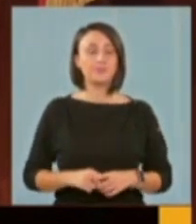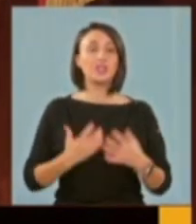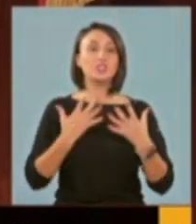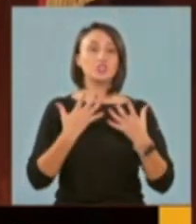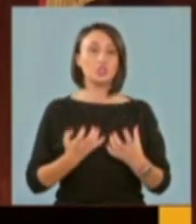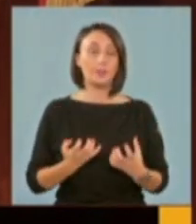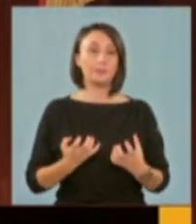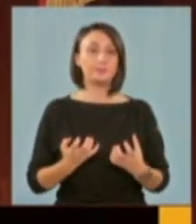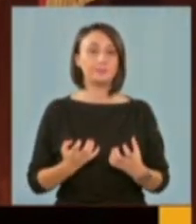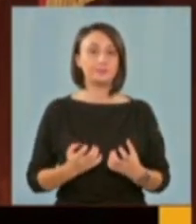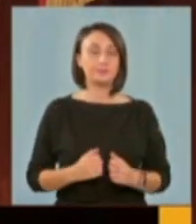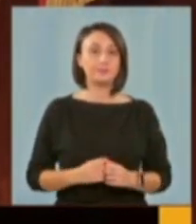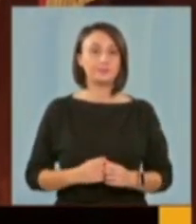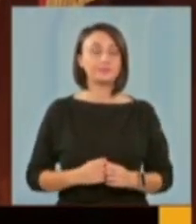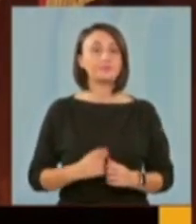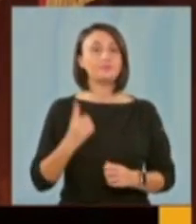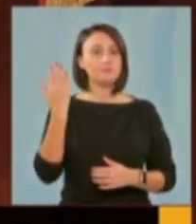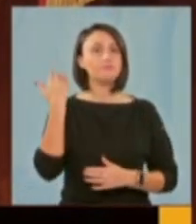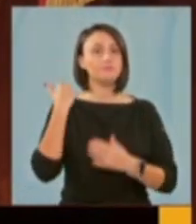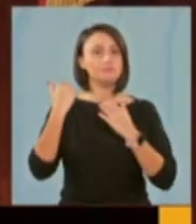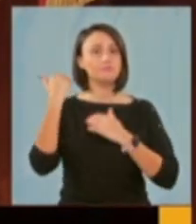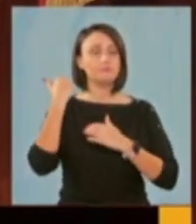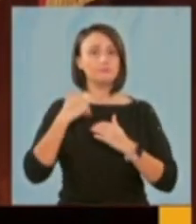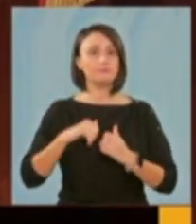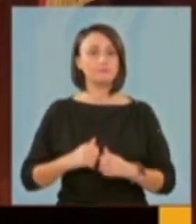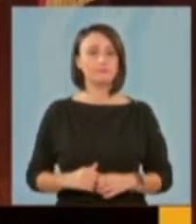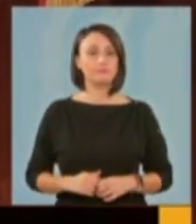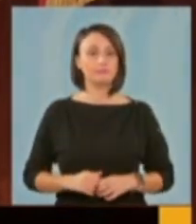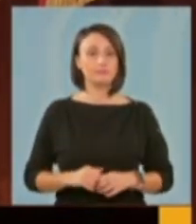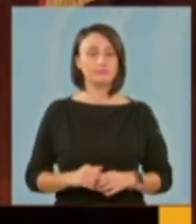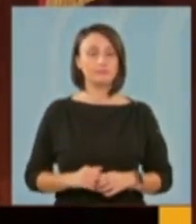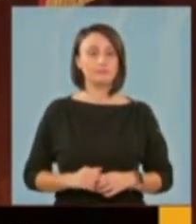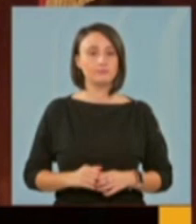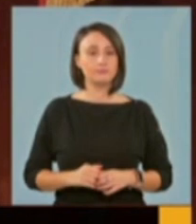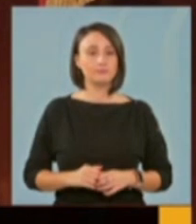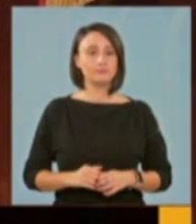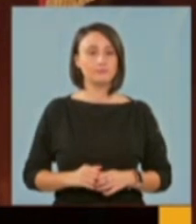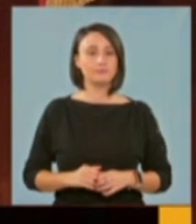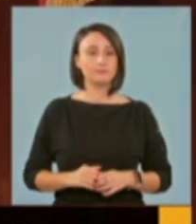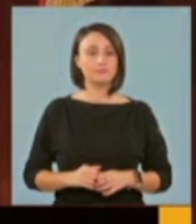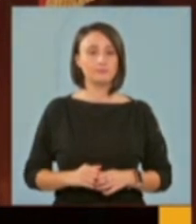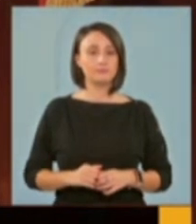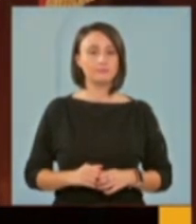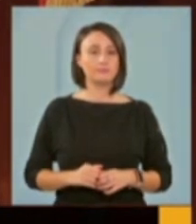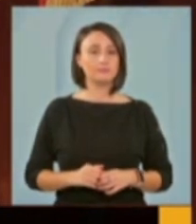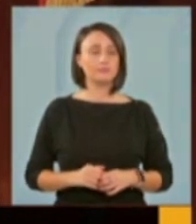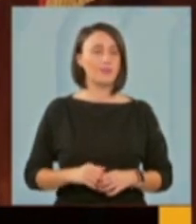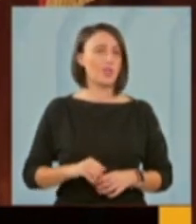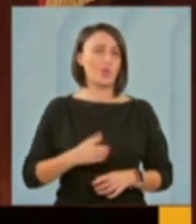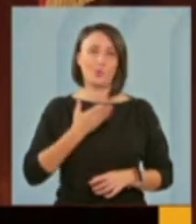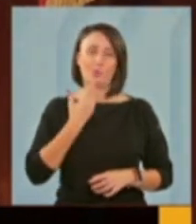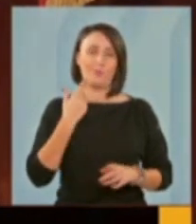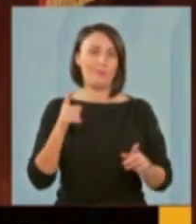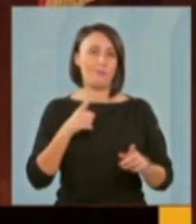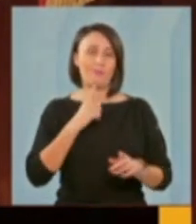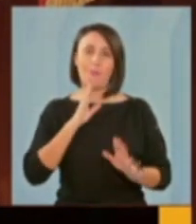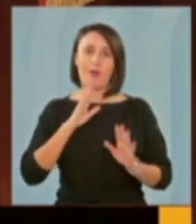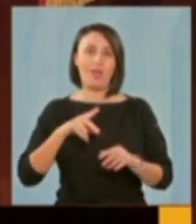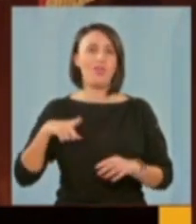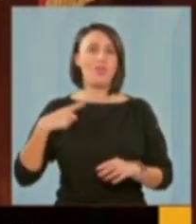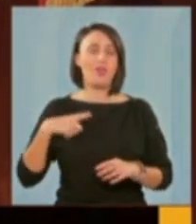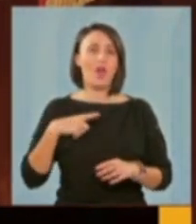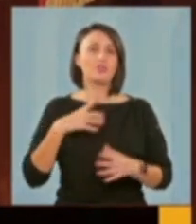ceea ce la un moment dat nu mai ținea pasul cu